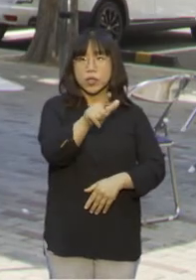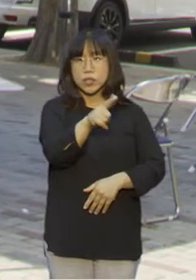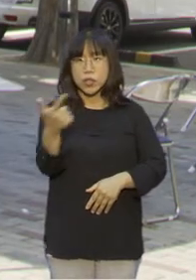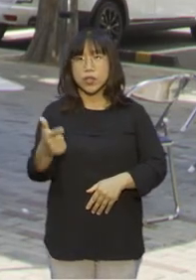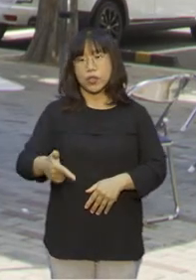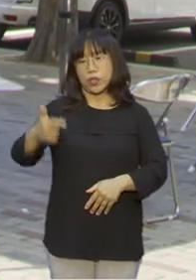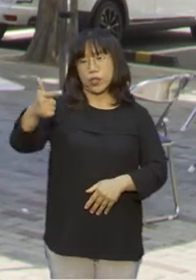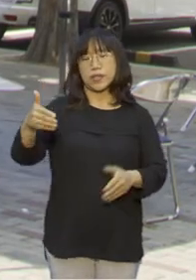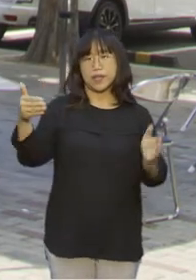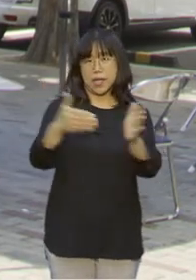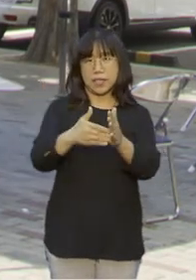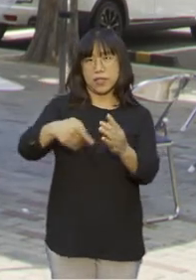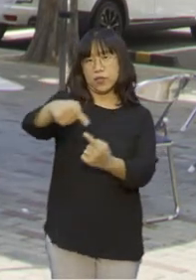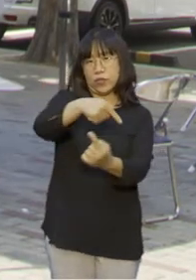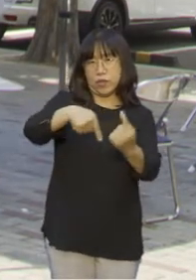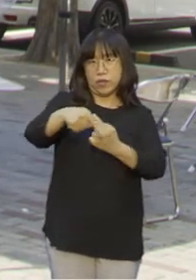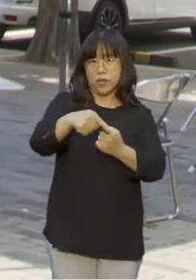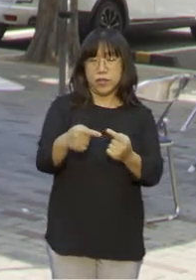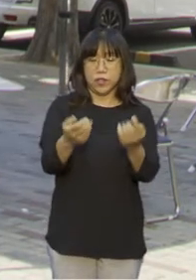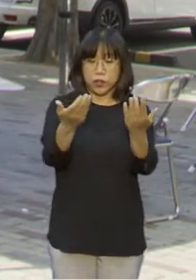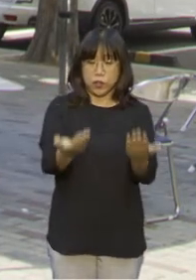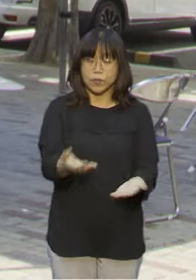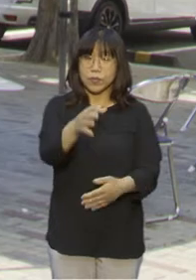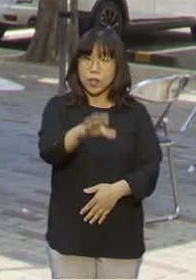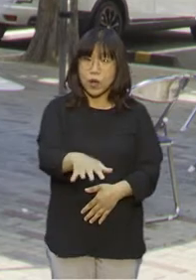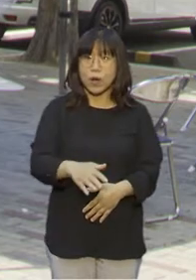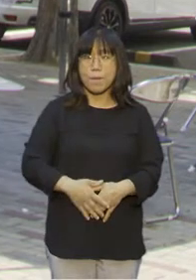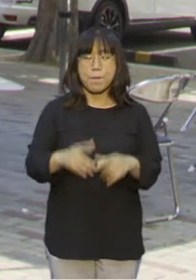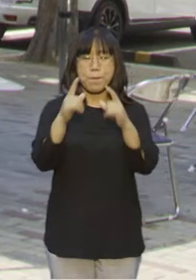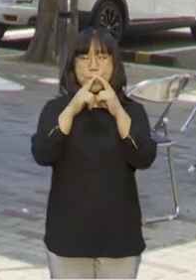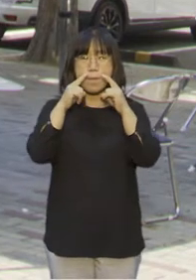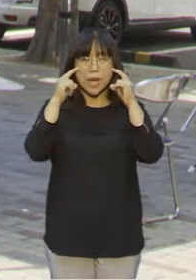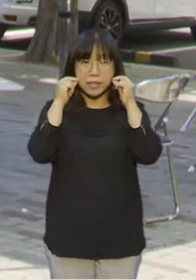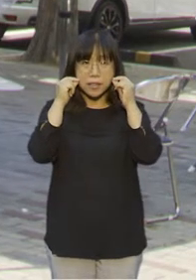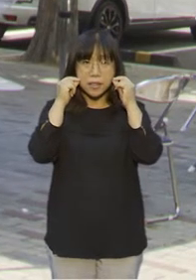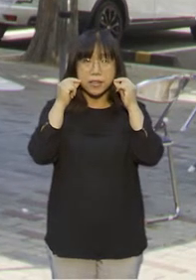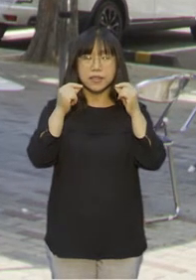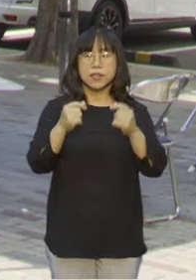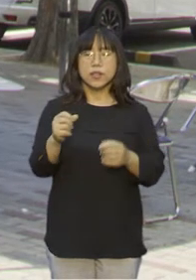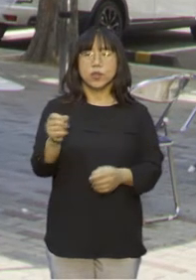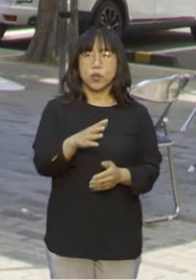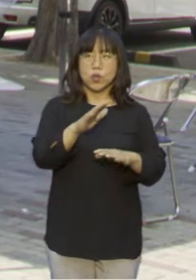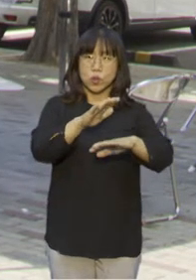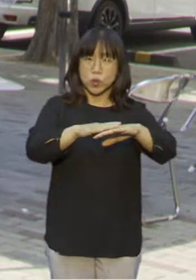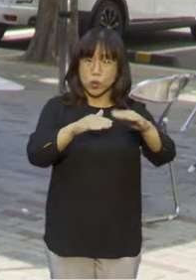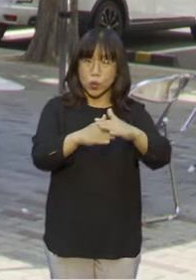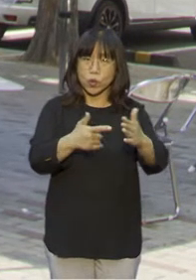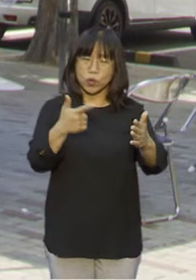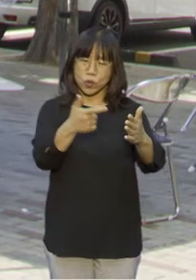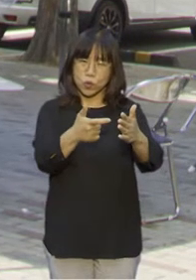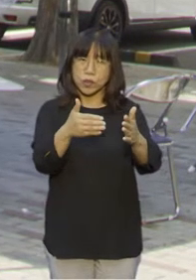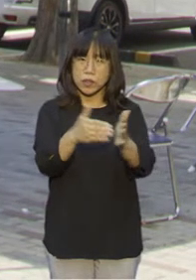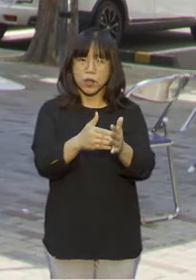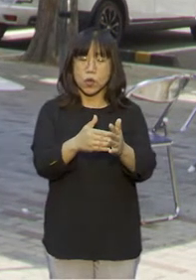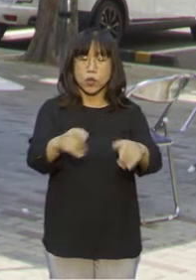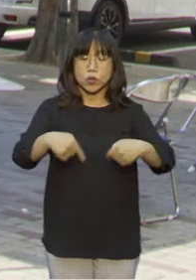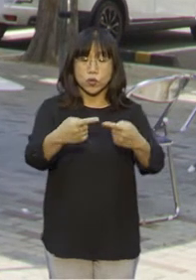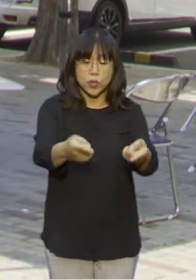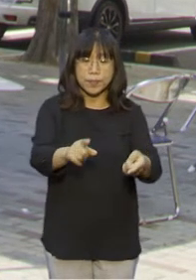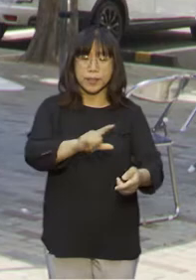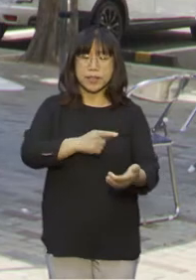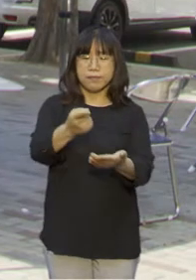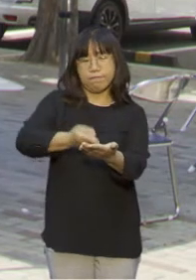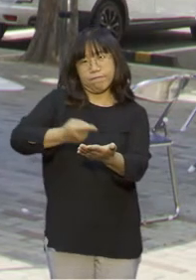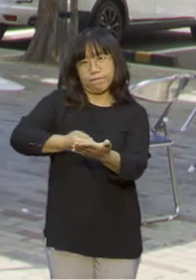9시부터 저녁 6시까지 운영하고 있습니다. 쉼터는 마스크 착용과 손 소독 후에 출입이 가능하며 출입 시